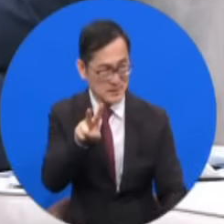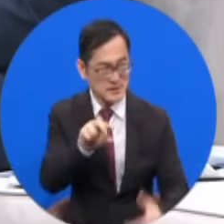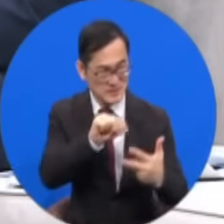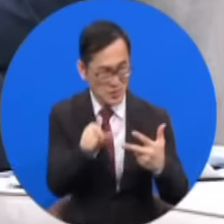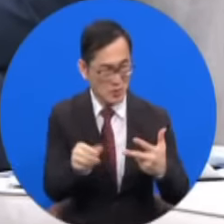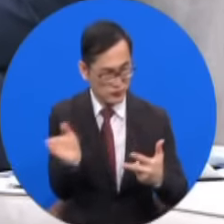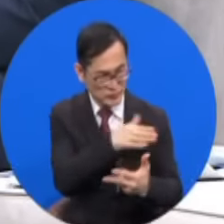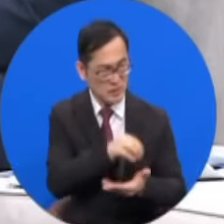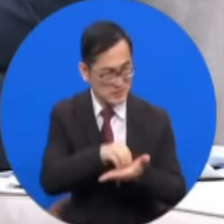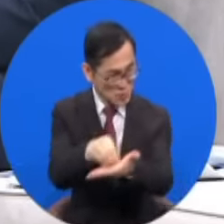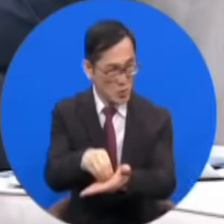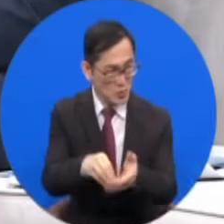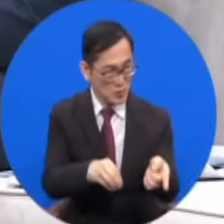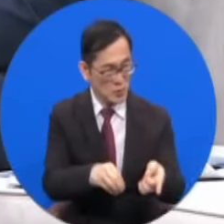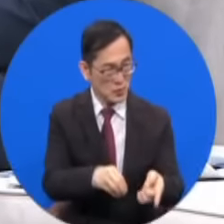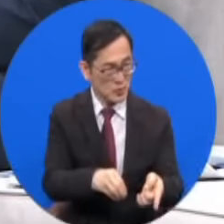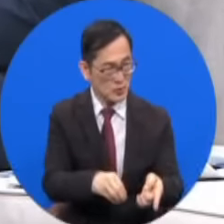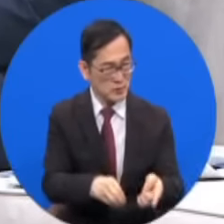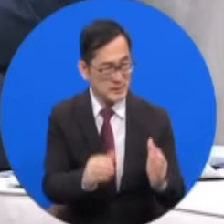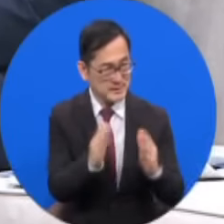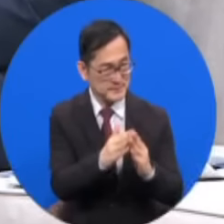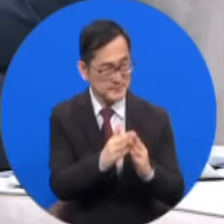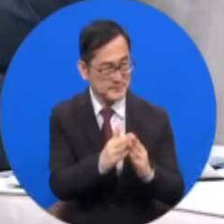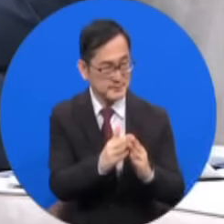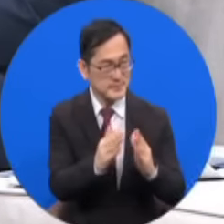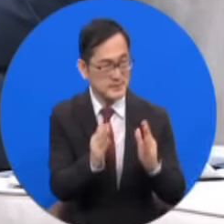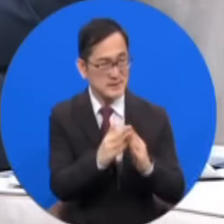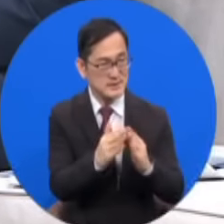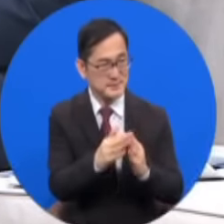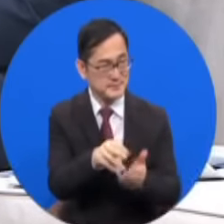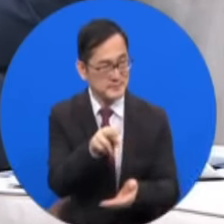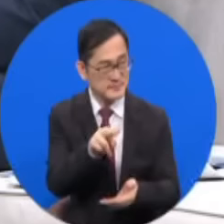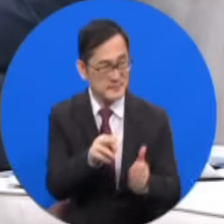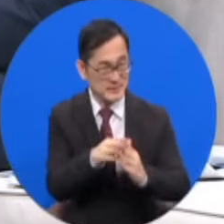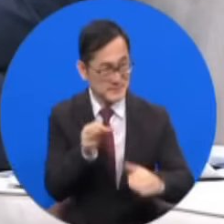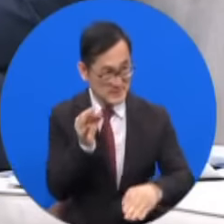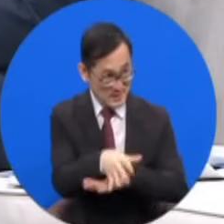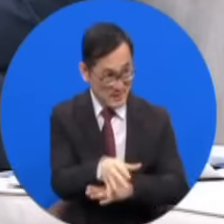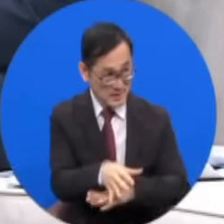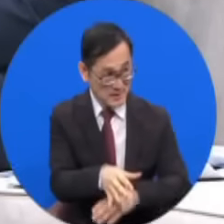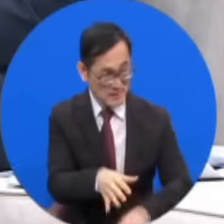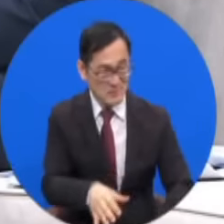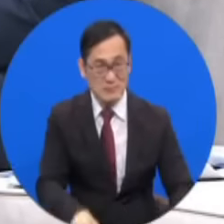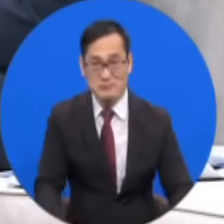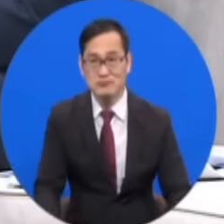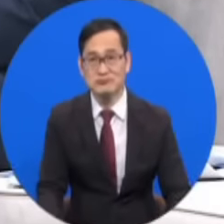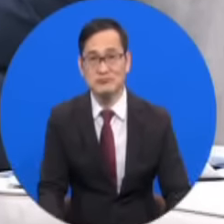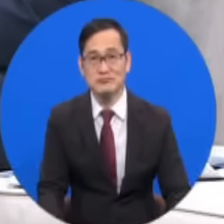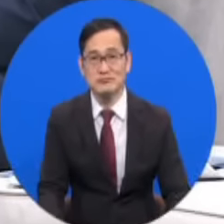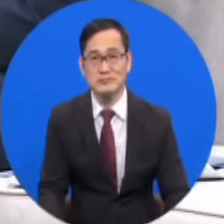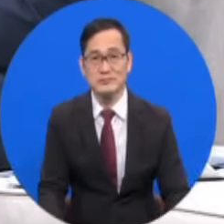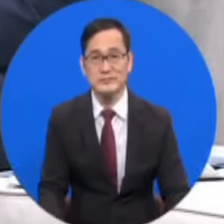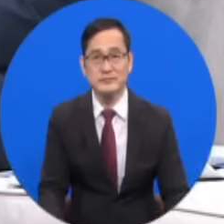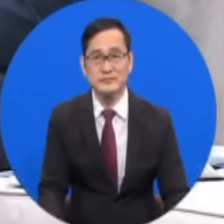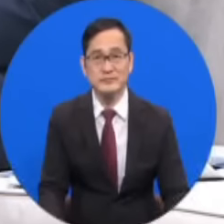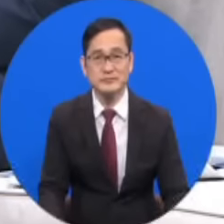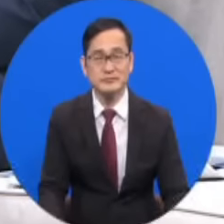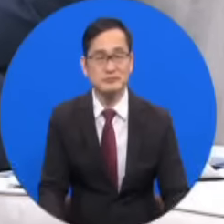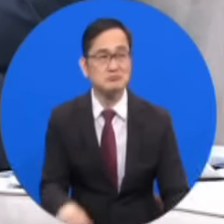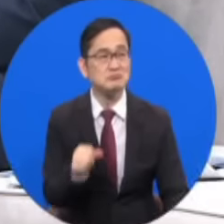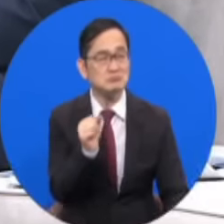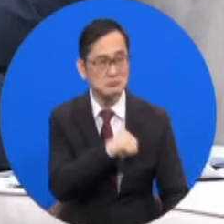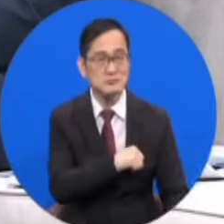7월부터 그러니까 문재인 대통령 재임 때 뭐 관사의 살면서 투자했다는 의혹은 전혀 사실이 아니다 예 예 그러면 이제